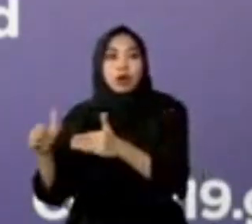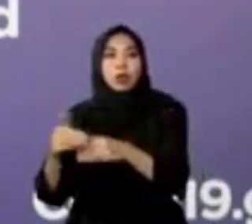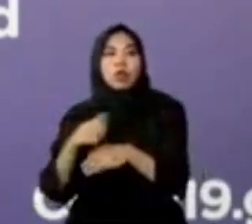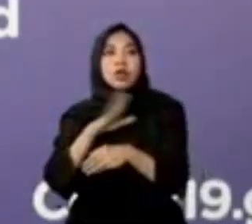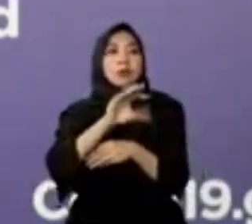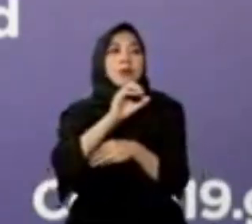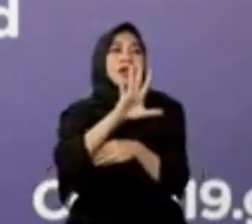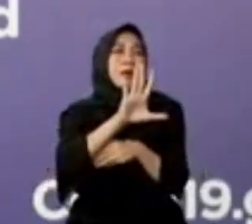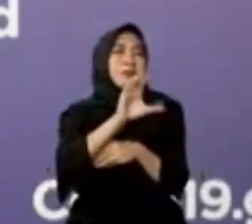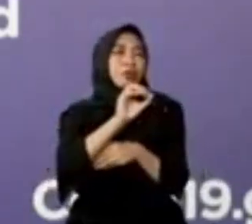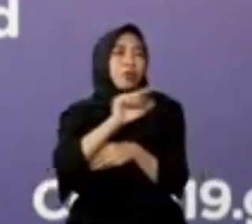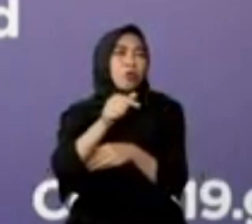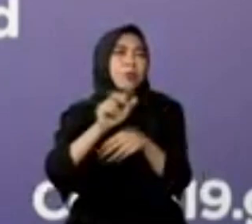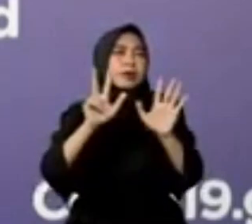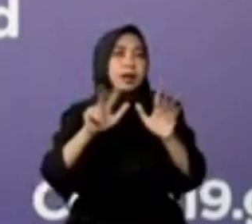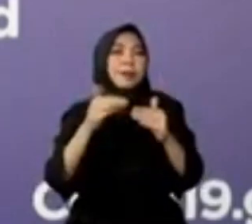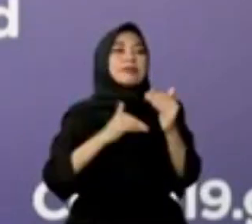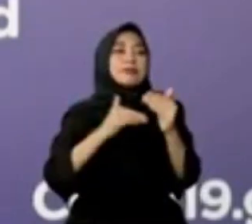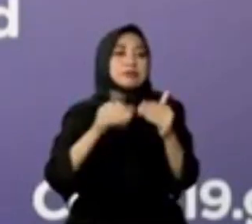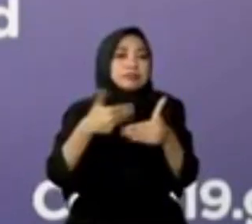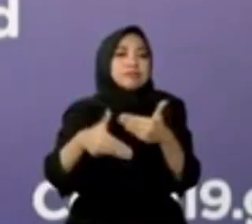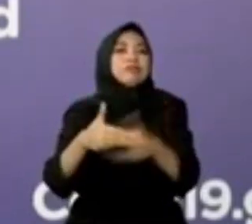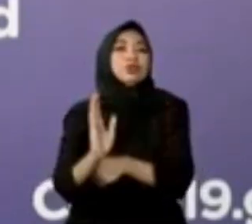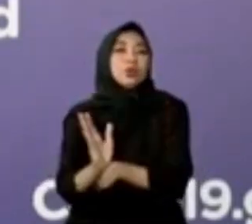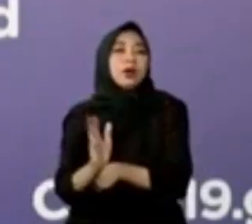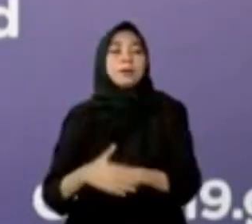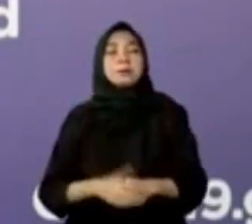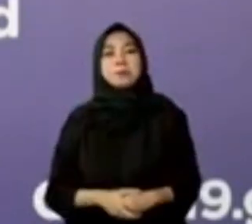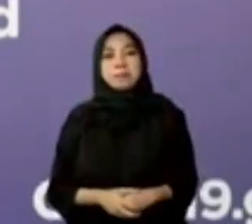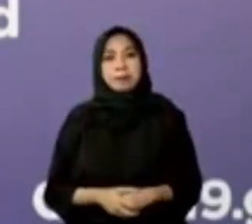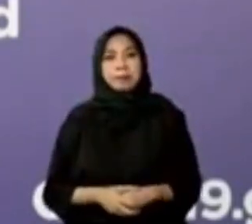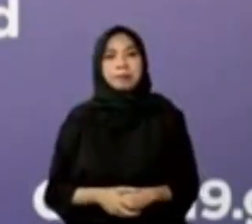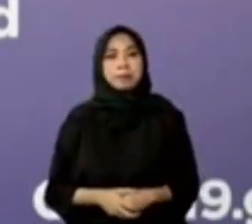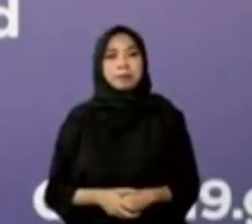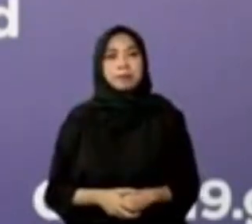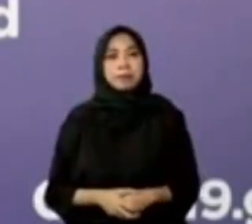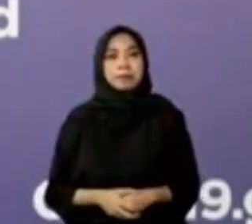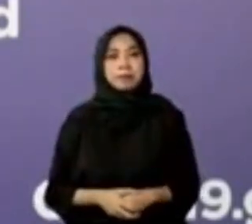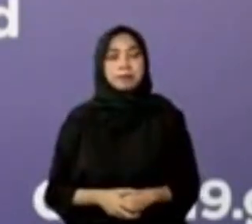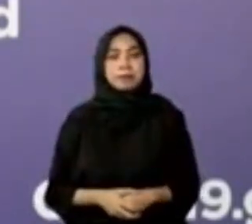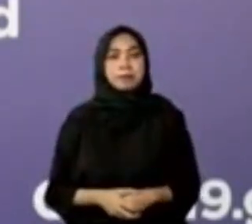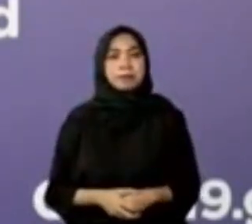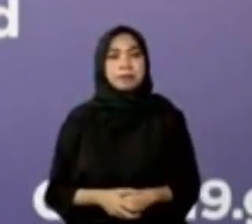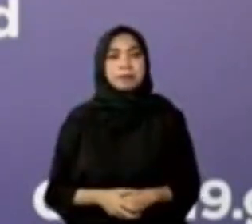atas 50,8. Dan tentunya kita mengharapkan bahwa seluruh